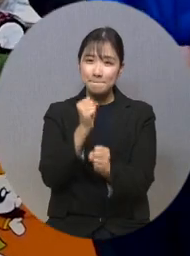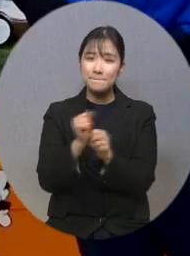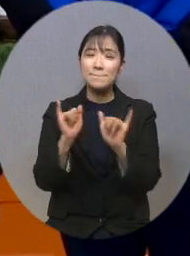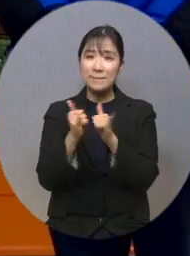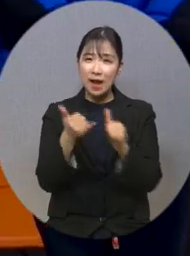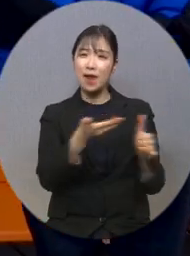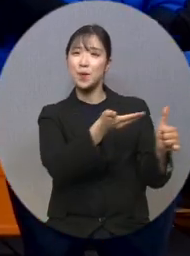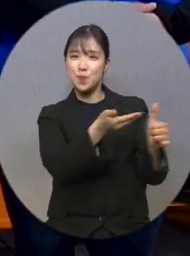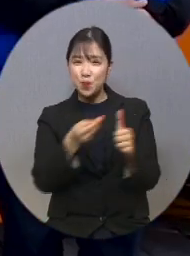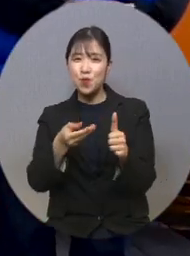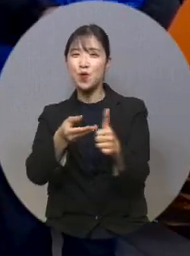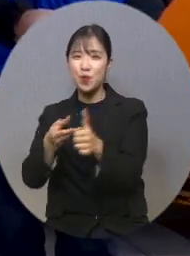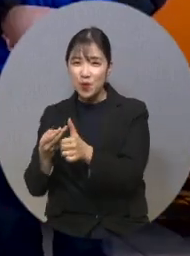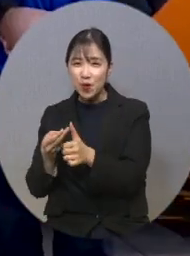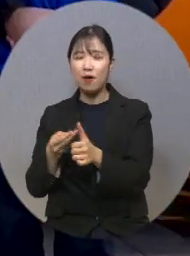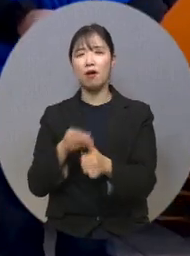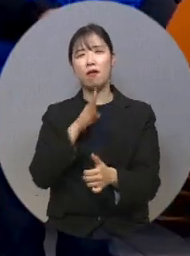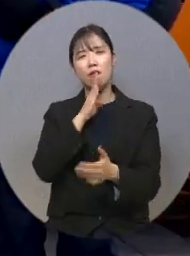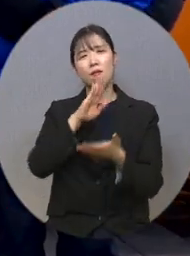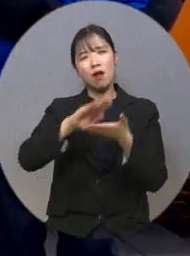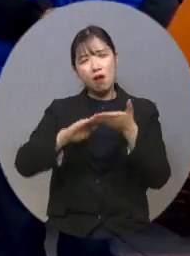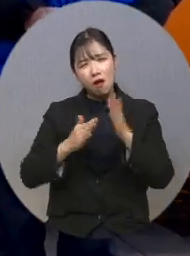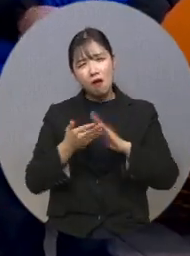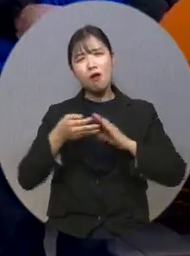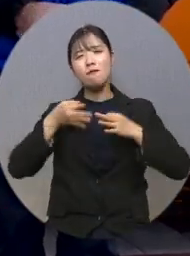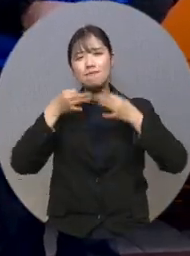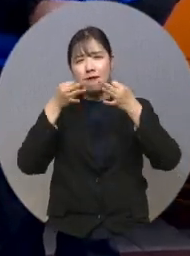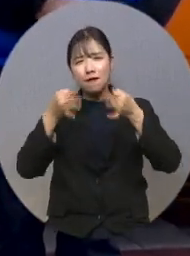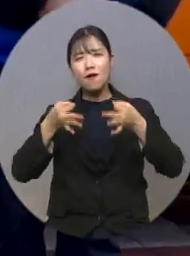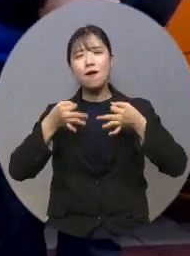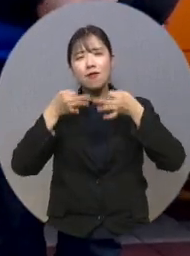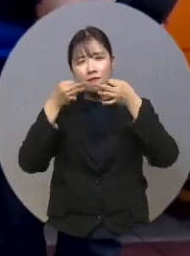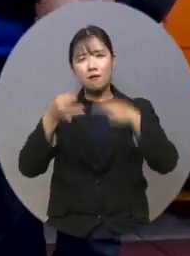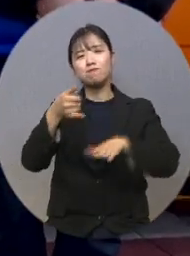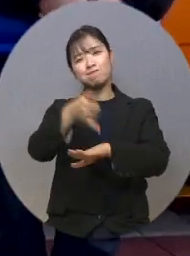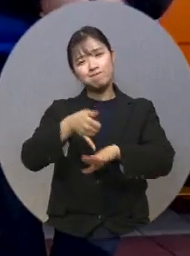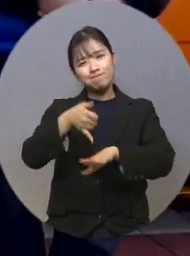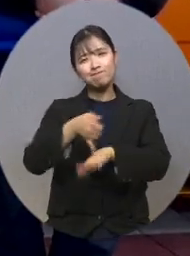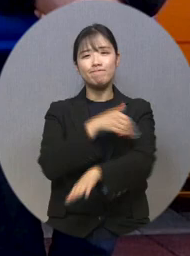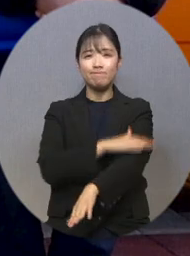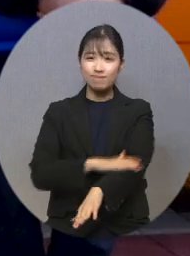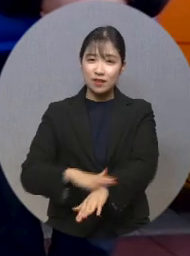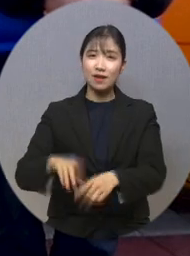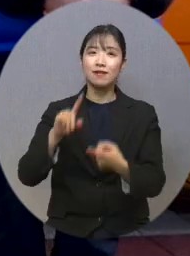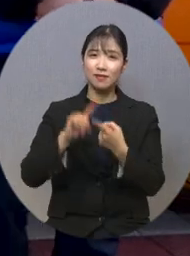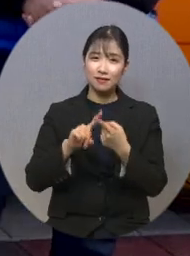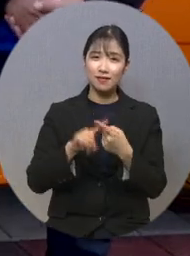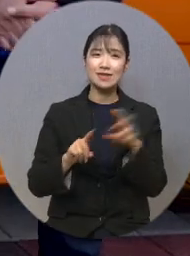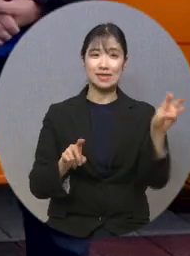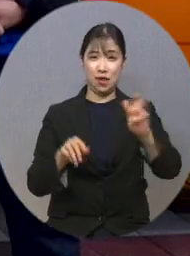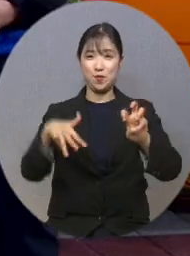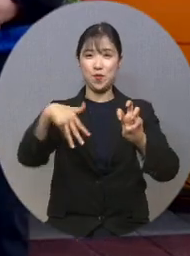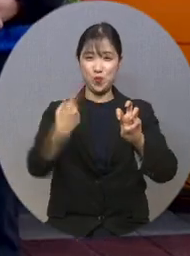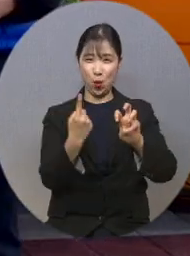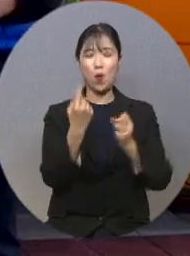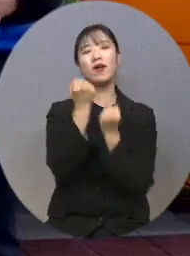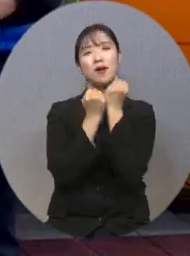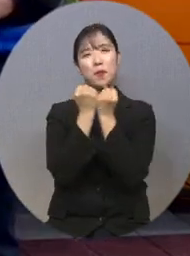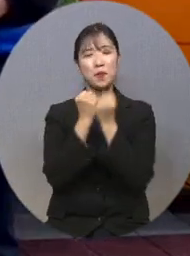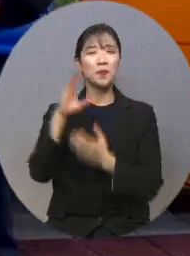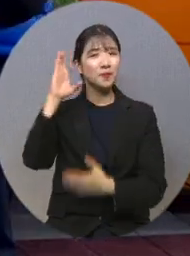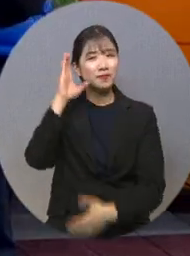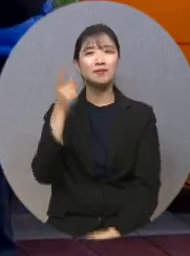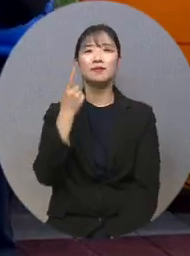분들을 모시고 얼마나 정성스럽게, 저기 농사를 지으셨는지 30초 동안 네 설명을